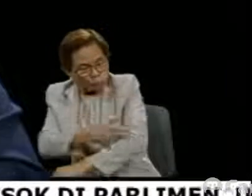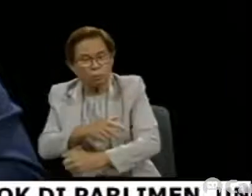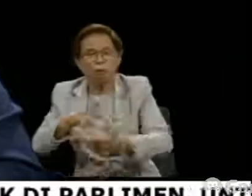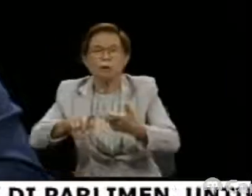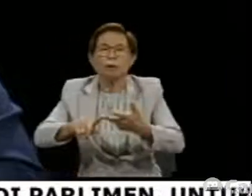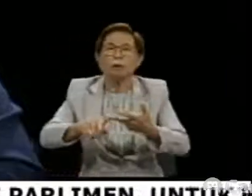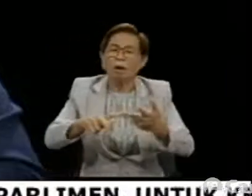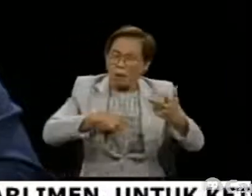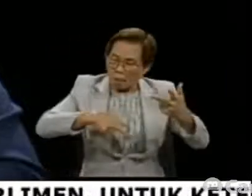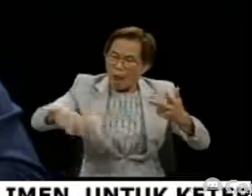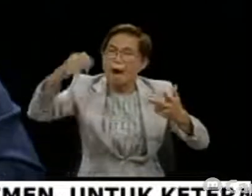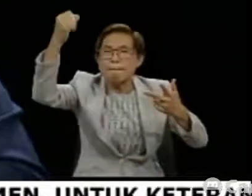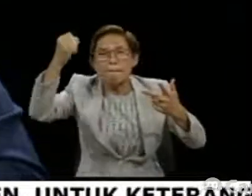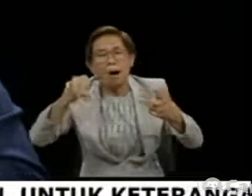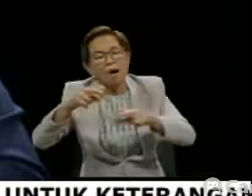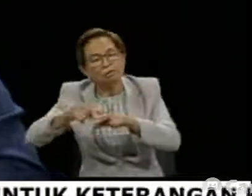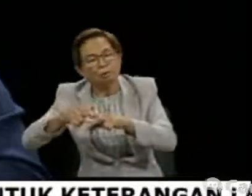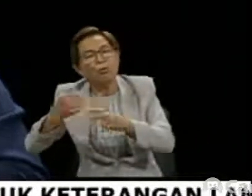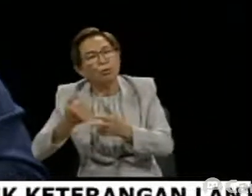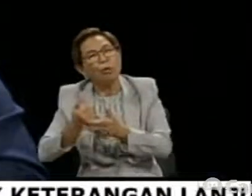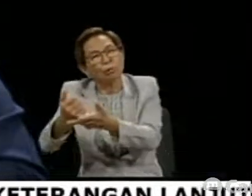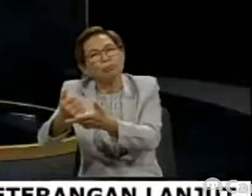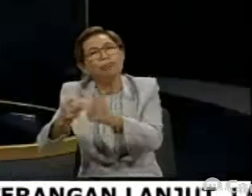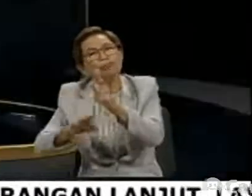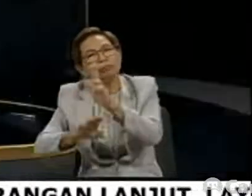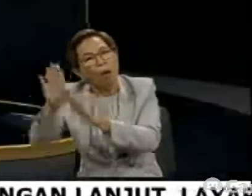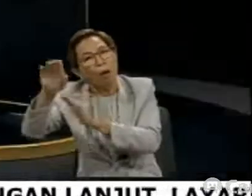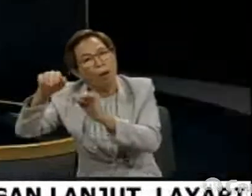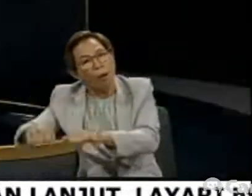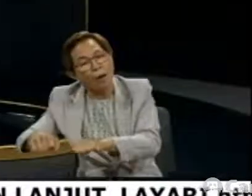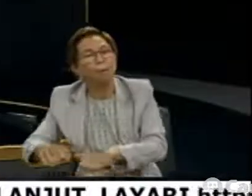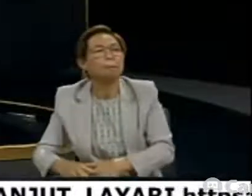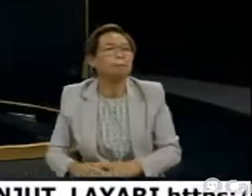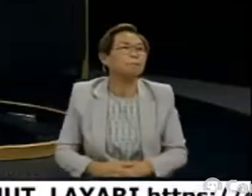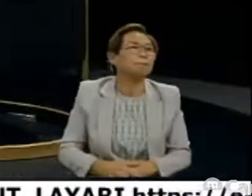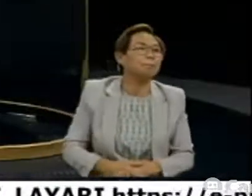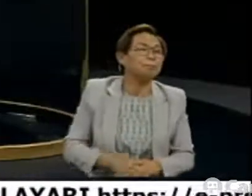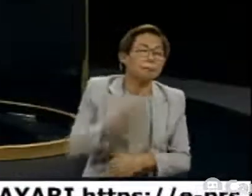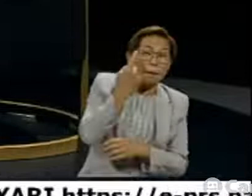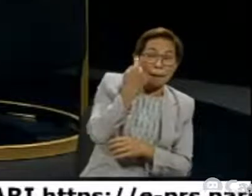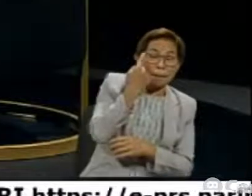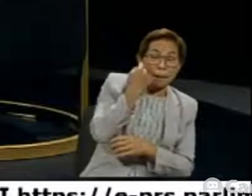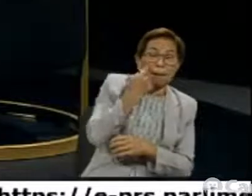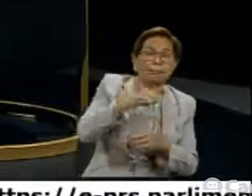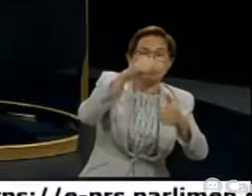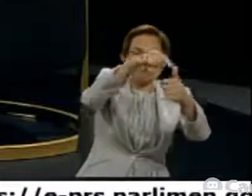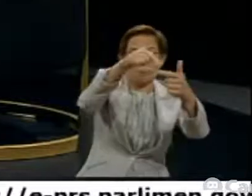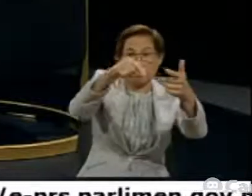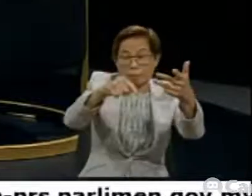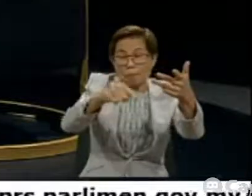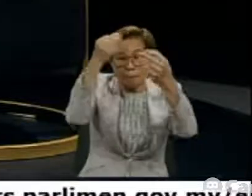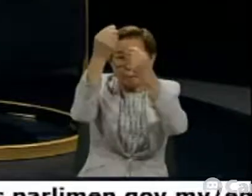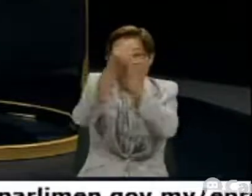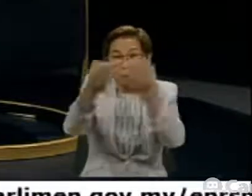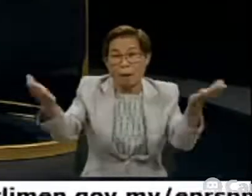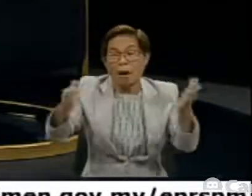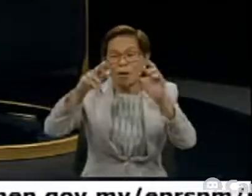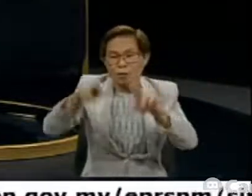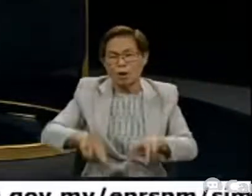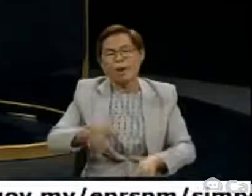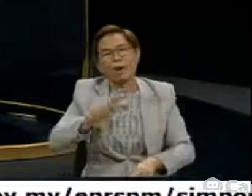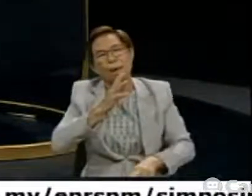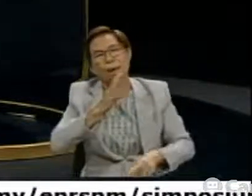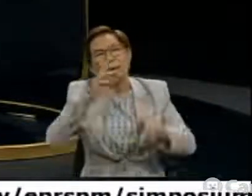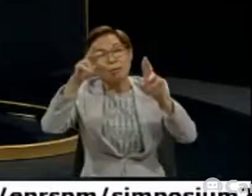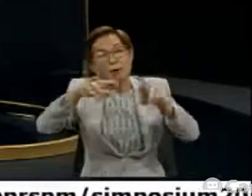pengangkutan awam oke om baru-baru ini antara perkara yang disebut Raya jugalah